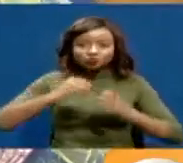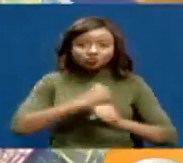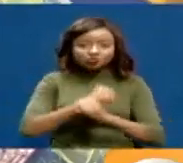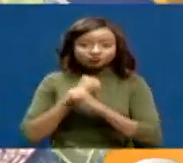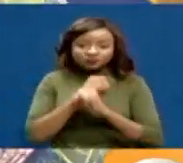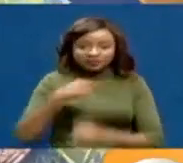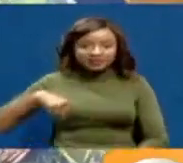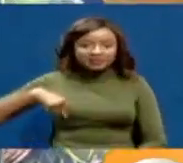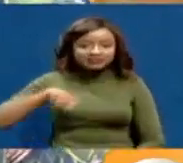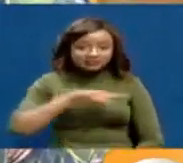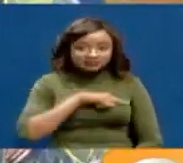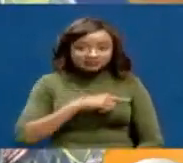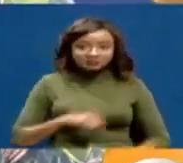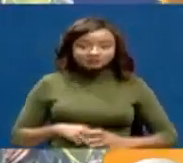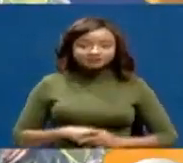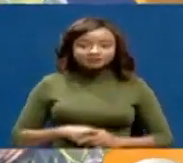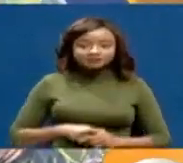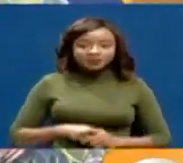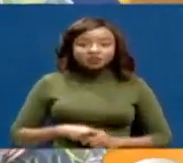Yangu ni kuwauliza